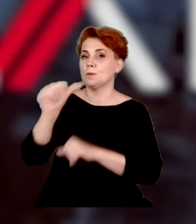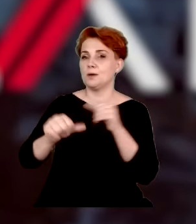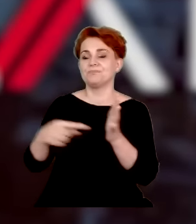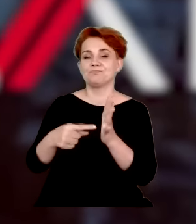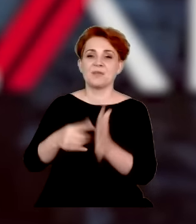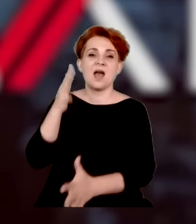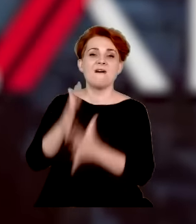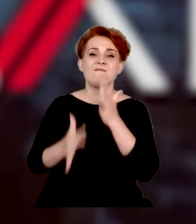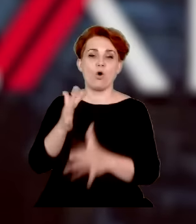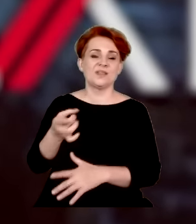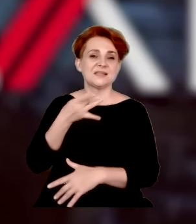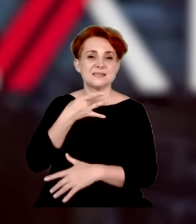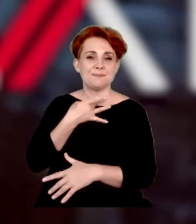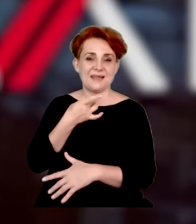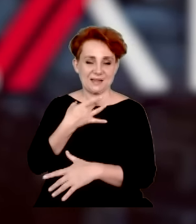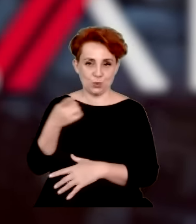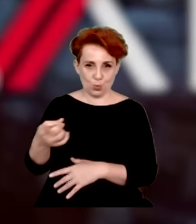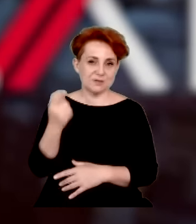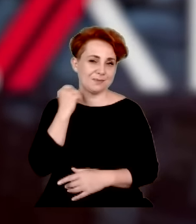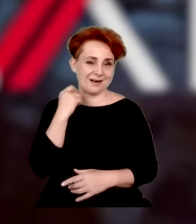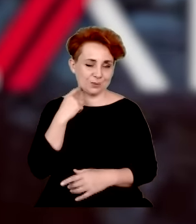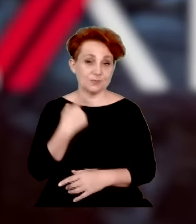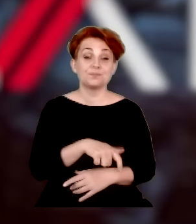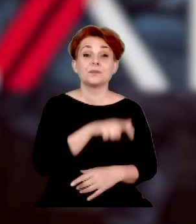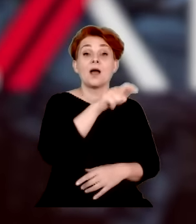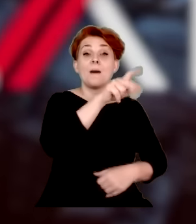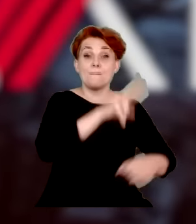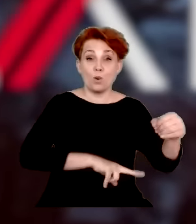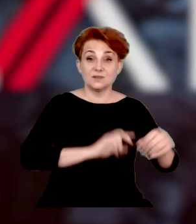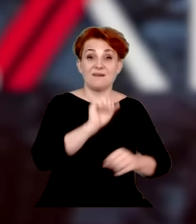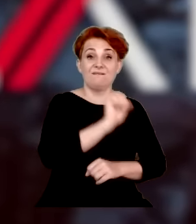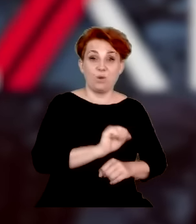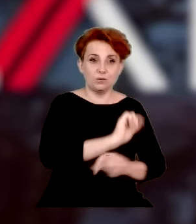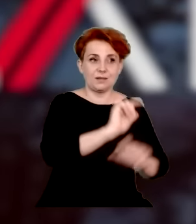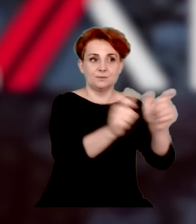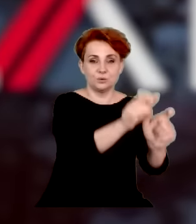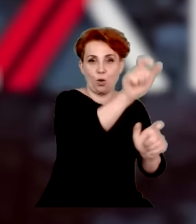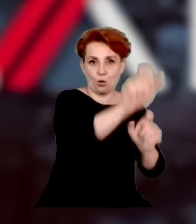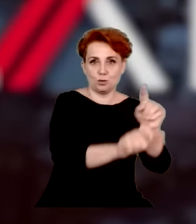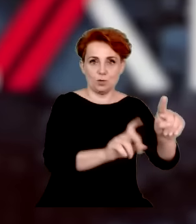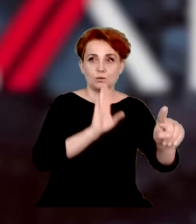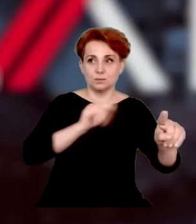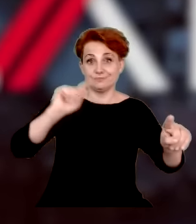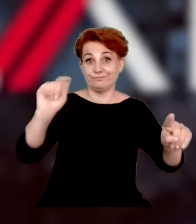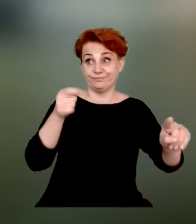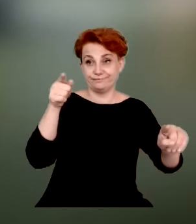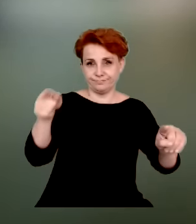wojny zgorzeleckiej. Policjanci z Wrocławia zatrzymali kolejną osobę, która stoi za morderstwem Dariusza H.